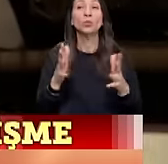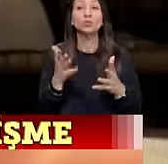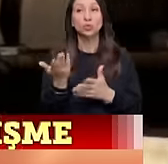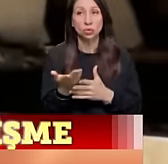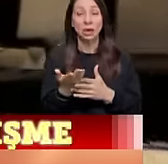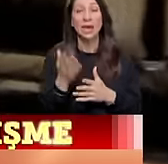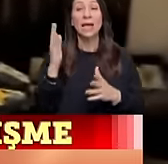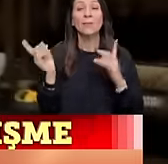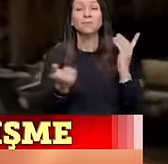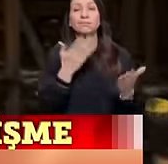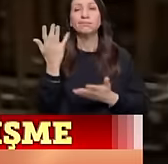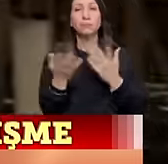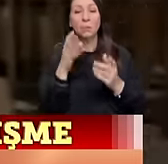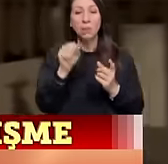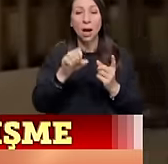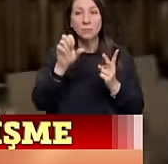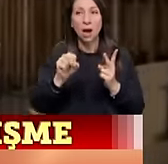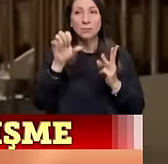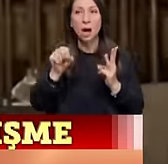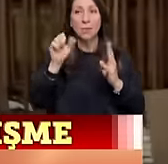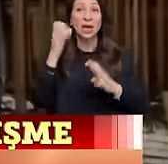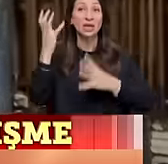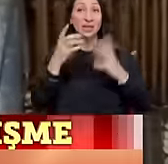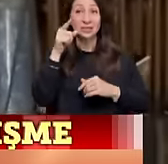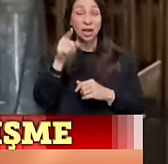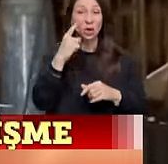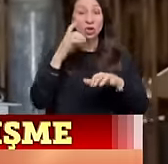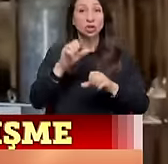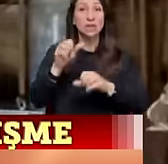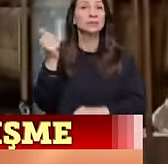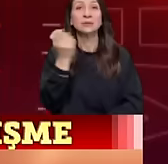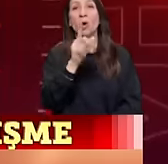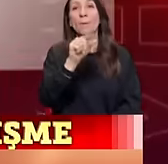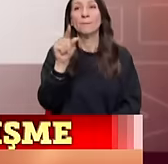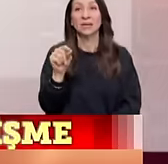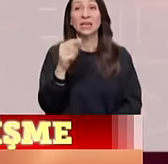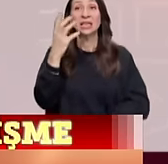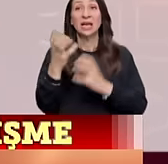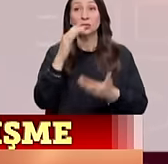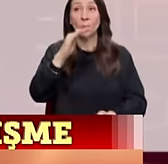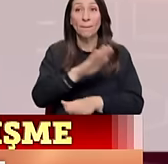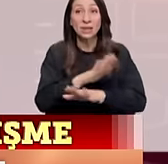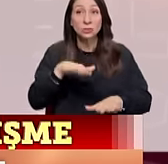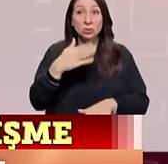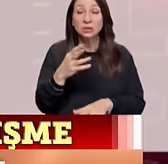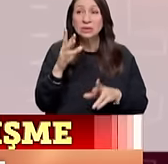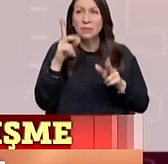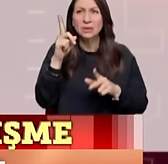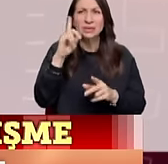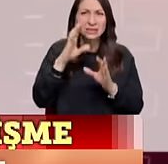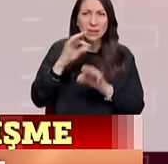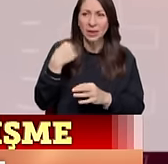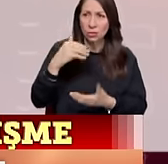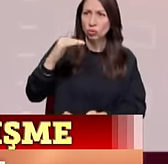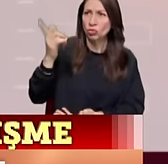bozuktu. İhmallerin bir bir tespit edildiği yangın faciasında gözaltı sayısı 11'e yükseldi. Yangın tüpü bittikten sonra tanımadığım